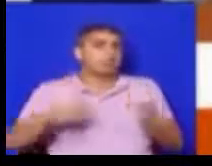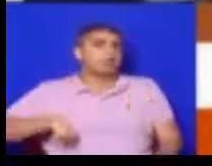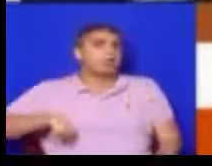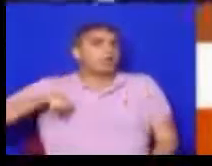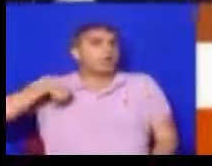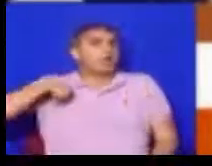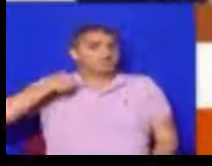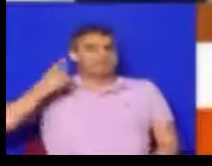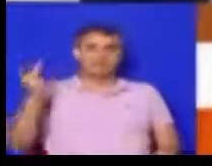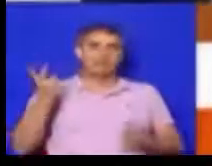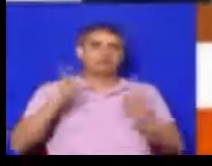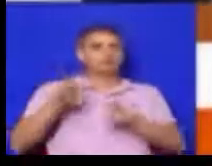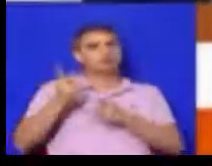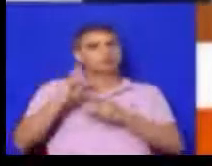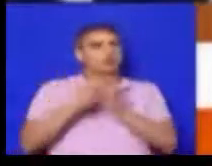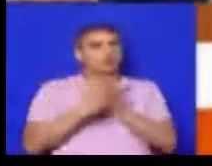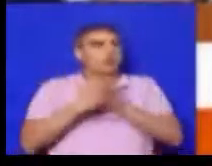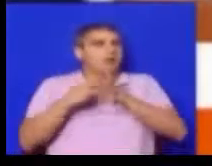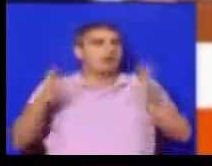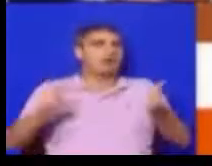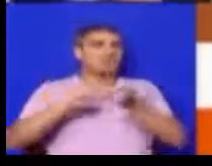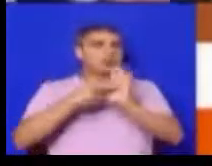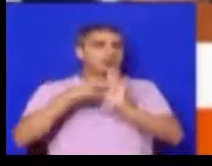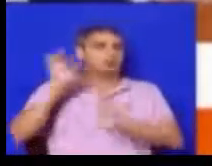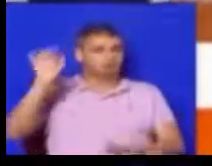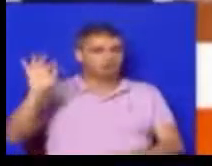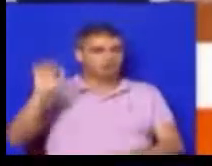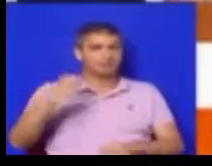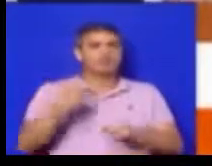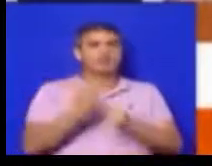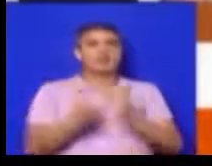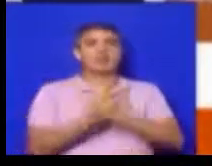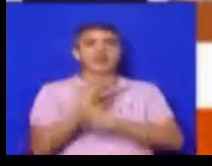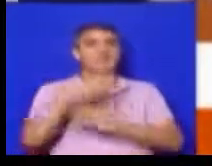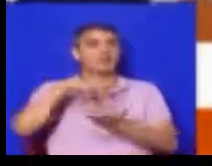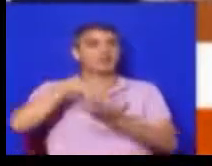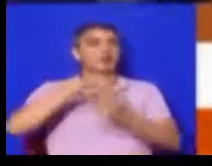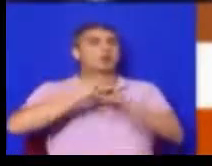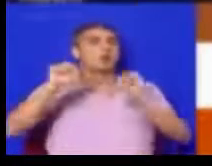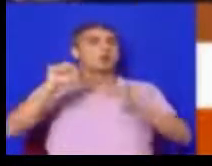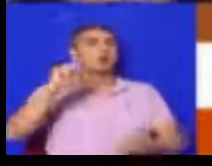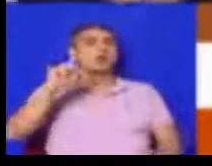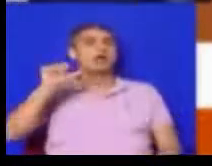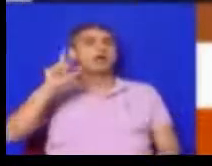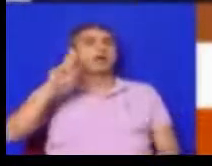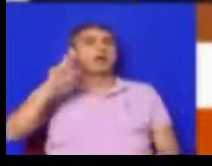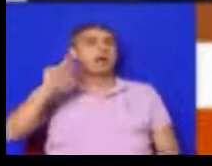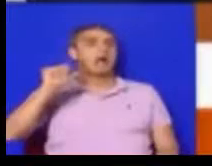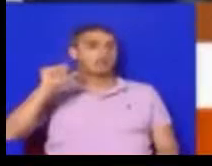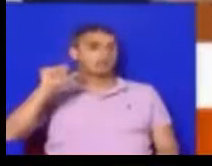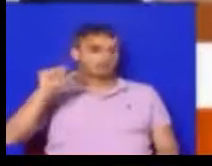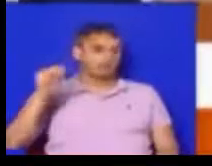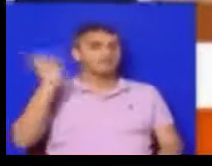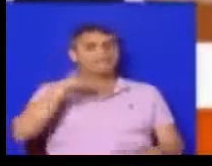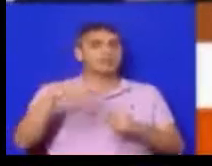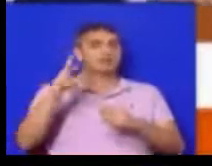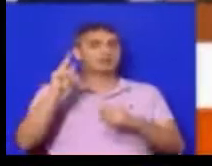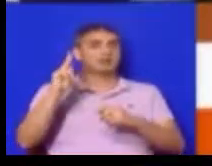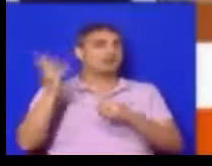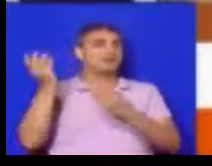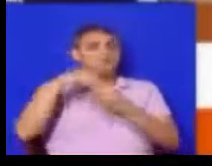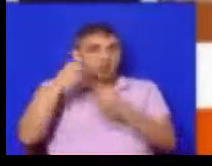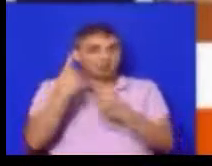להם עוד יותר את הרחבת התוכנית, הפעלת הכור בעראק, ועוד מרכיבים נוספים בפרויקט, זאת